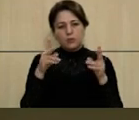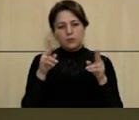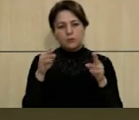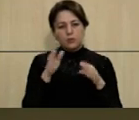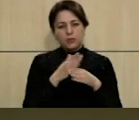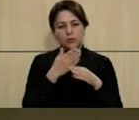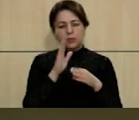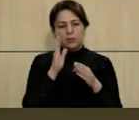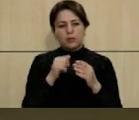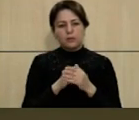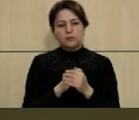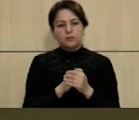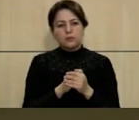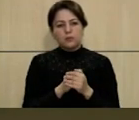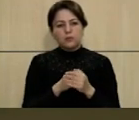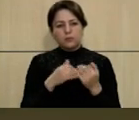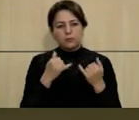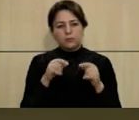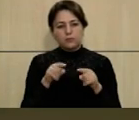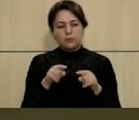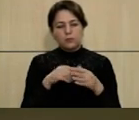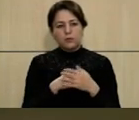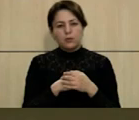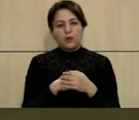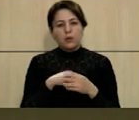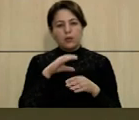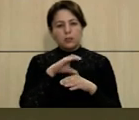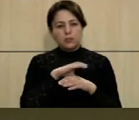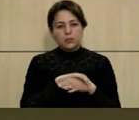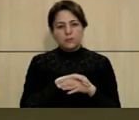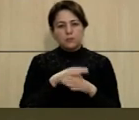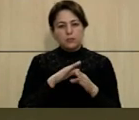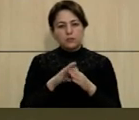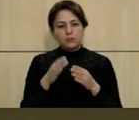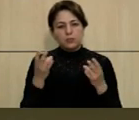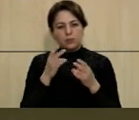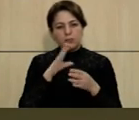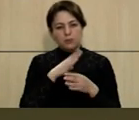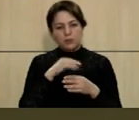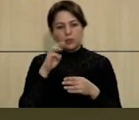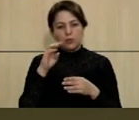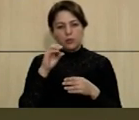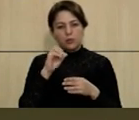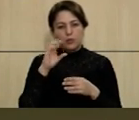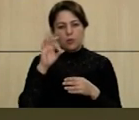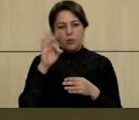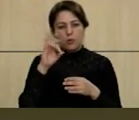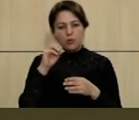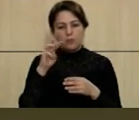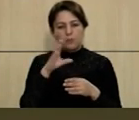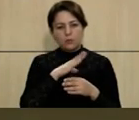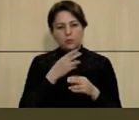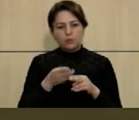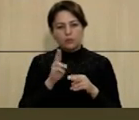ajralar ekan. Endi bu isbot qilishimiz kerak bo'lgan teorema bo'lgani uchun buni albatta